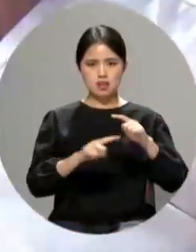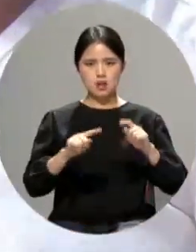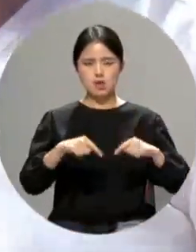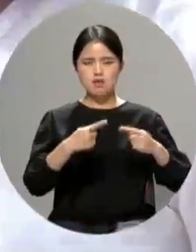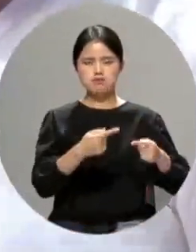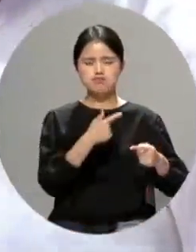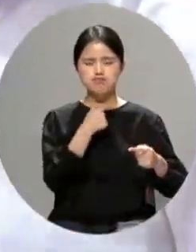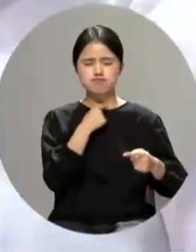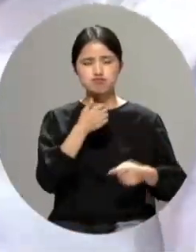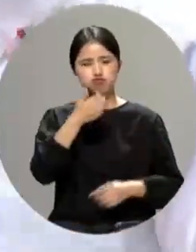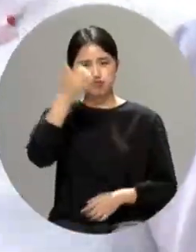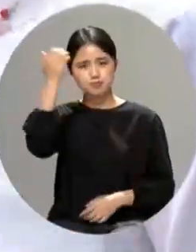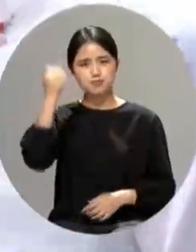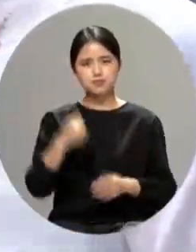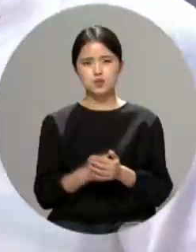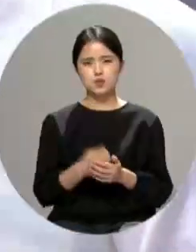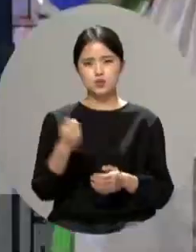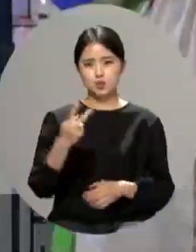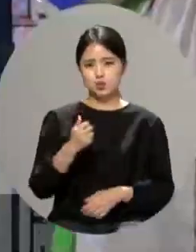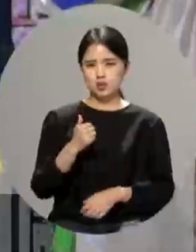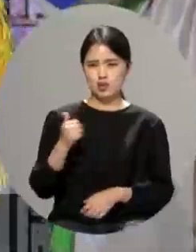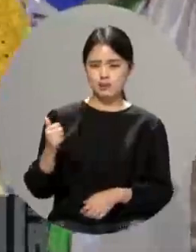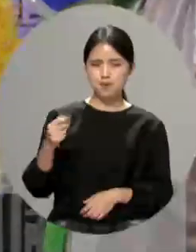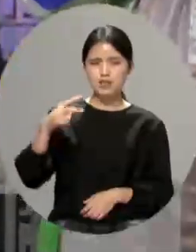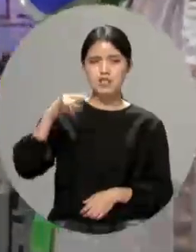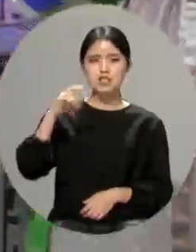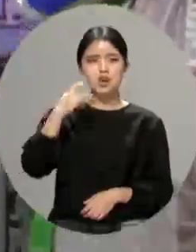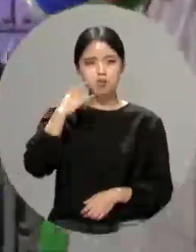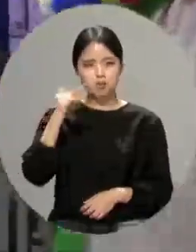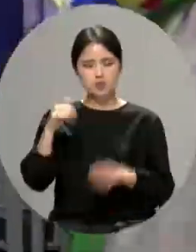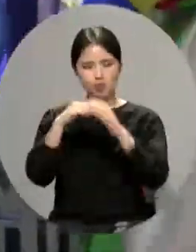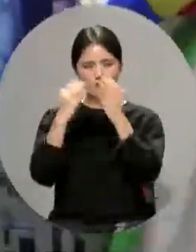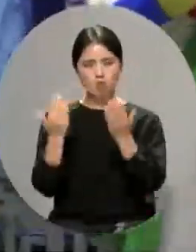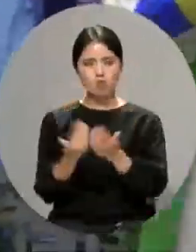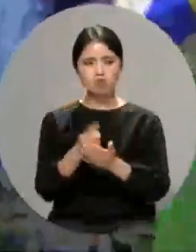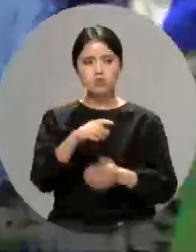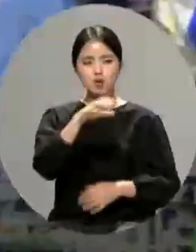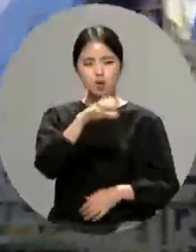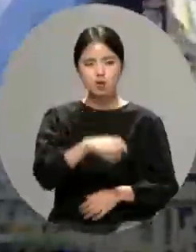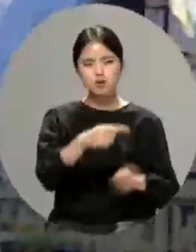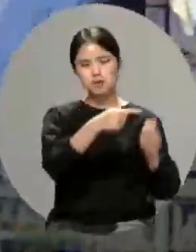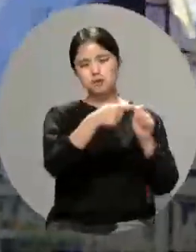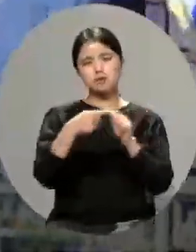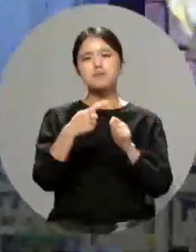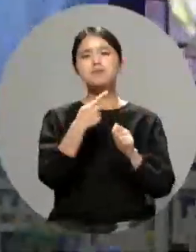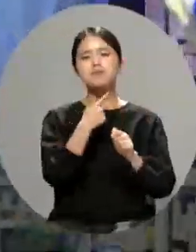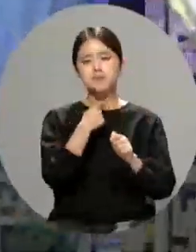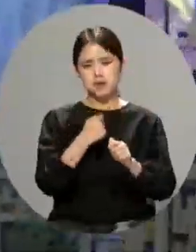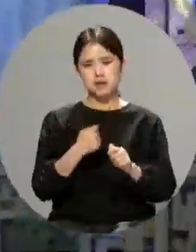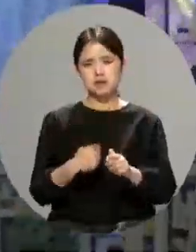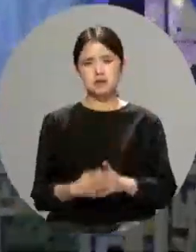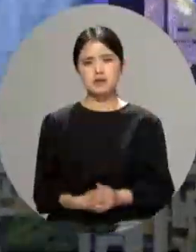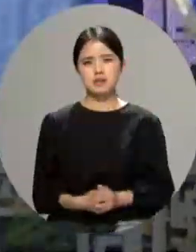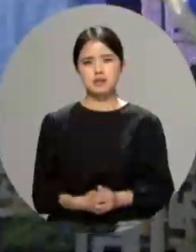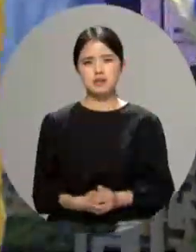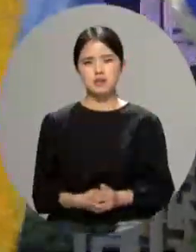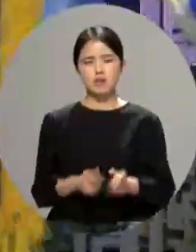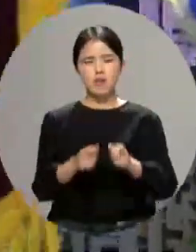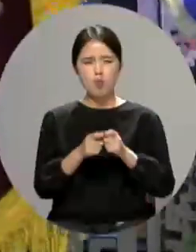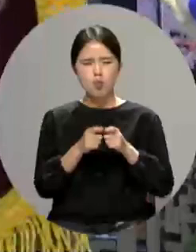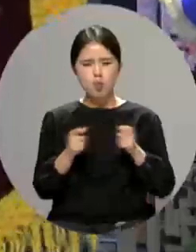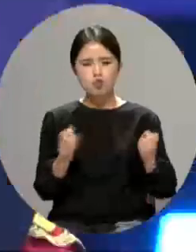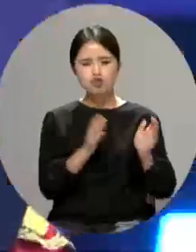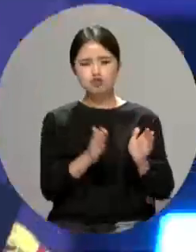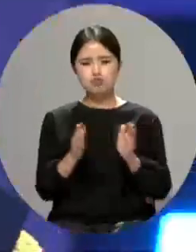꿈이었습니다. 또 남편과 시부모님 모두 전주 대사습놀이에서 장원을 차지한 소리꾼 가족. 오랜 시간